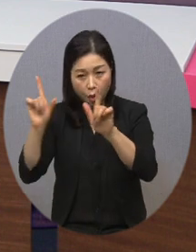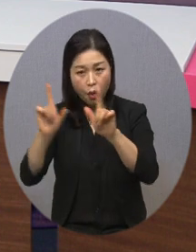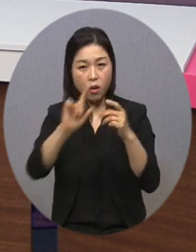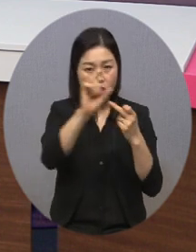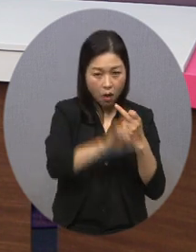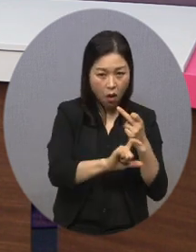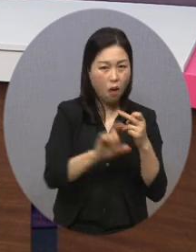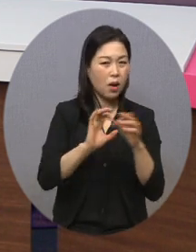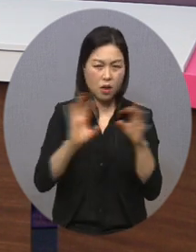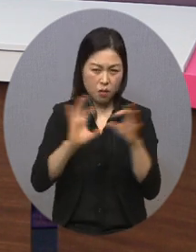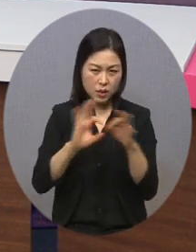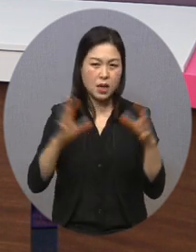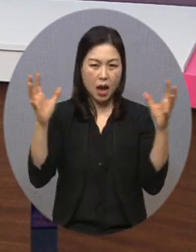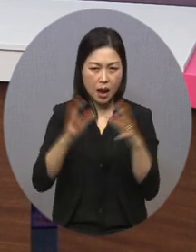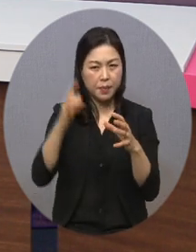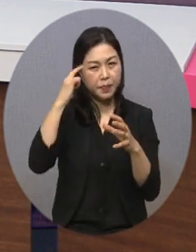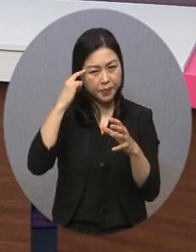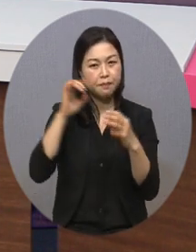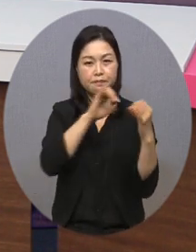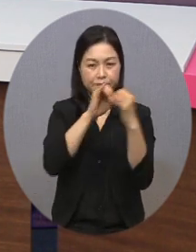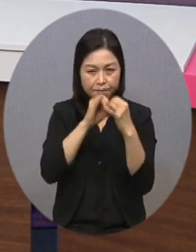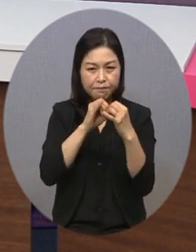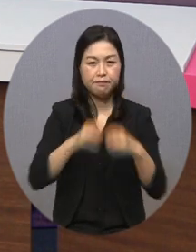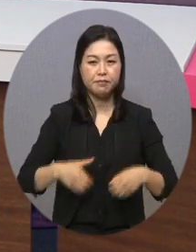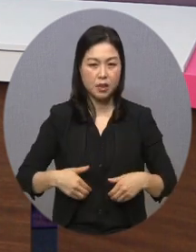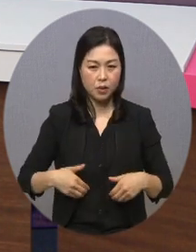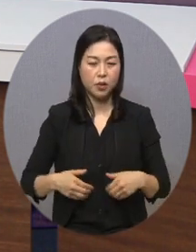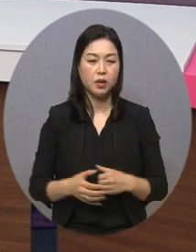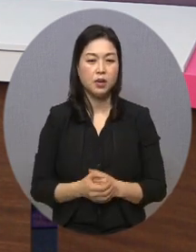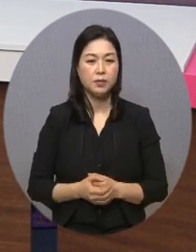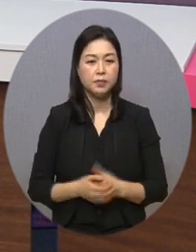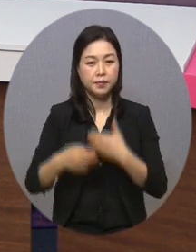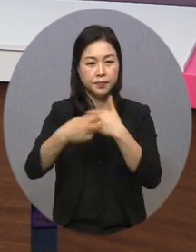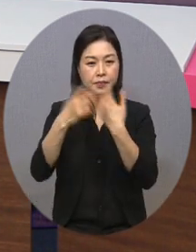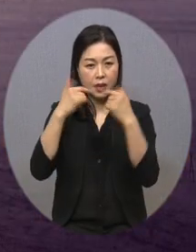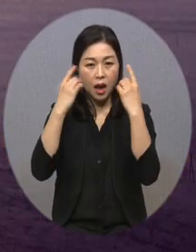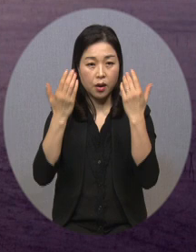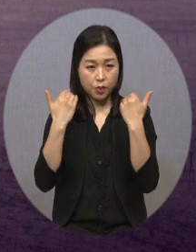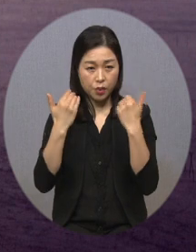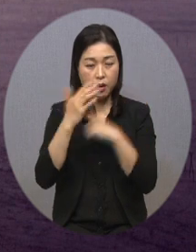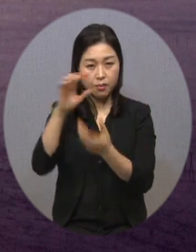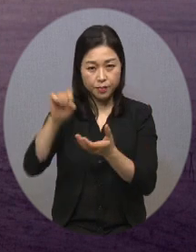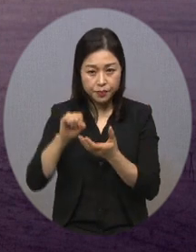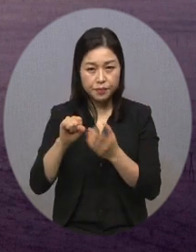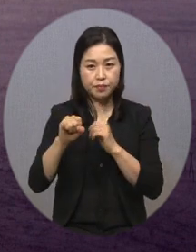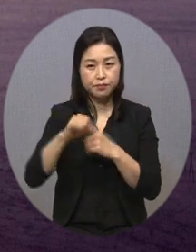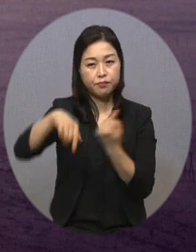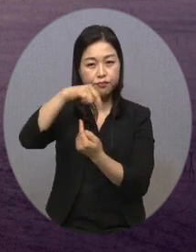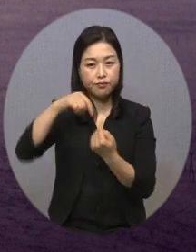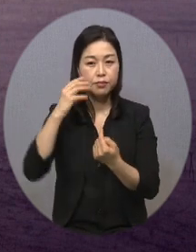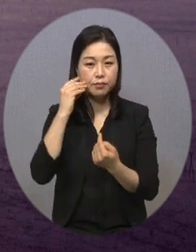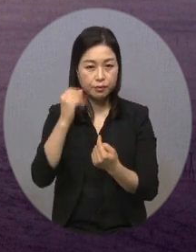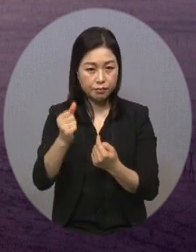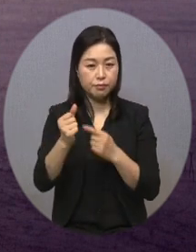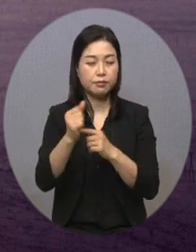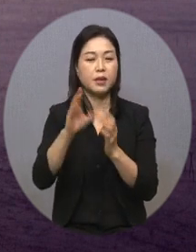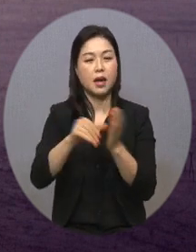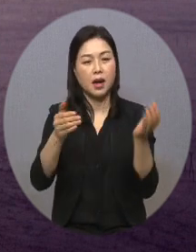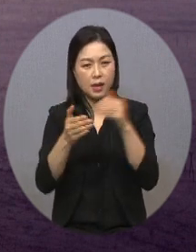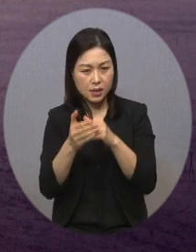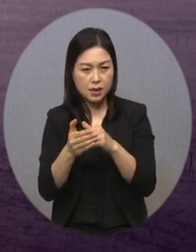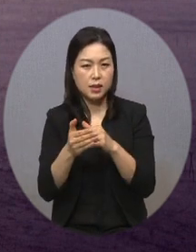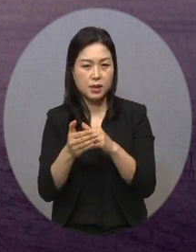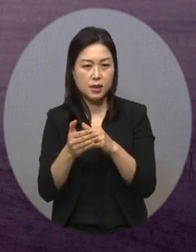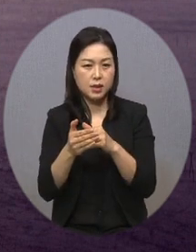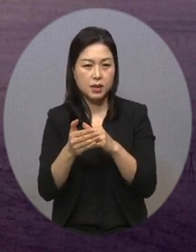일단은 똘똘 뭉쳐야 될 것 같고요. 또 의과대학을 유치해서 사실은 정상화시키는 데까지 적지